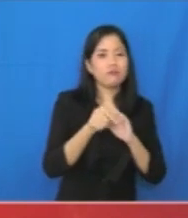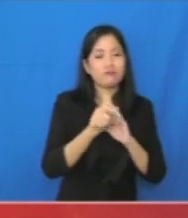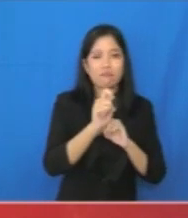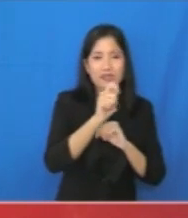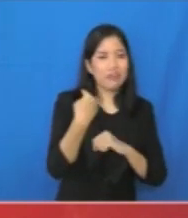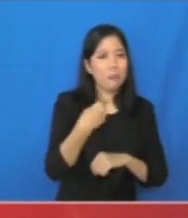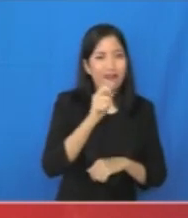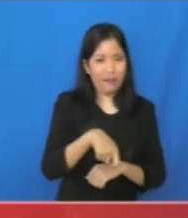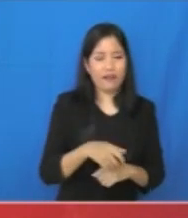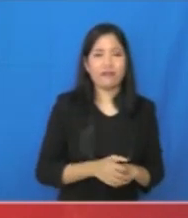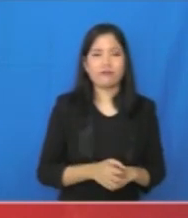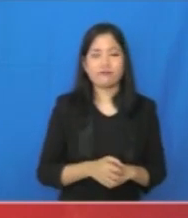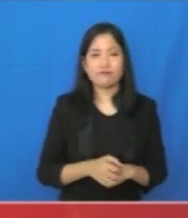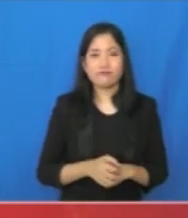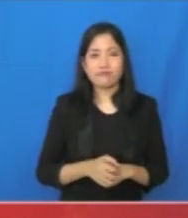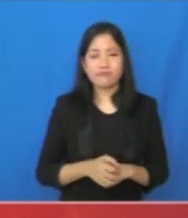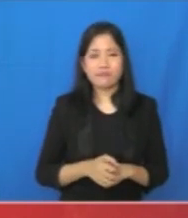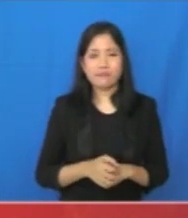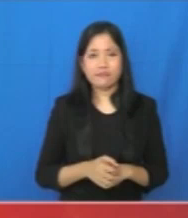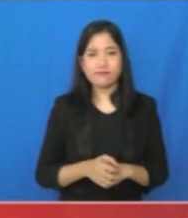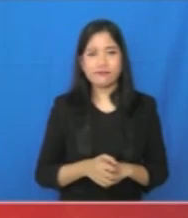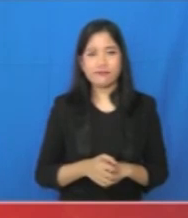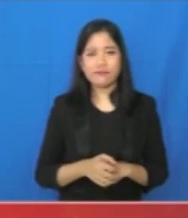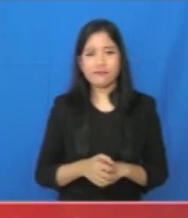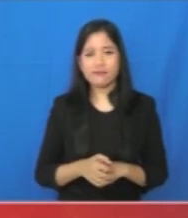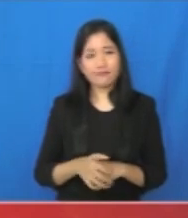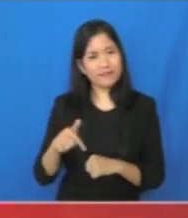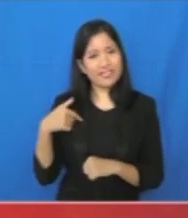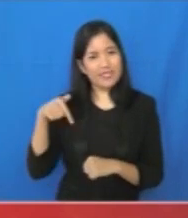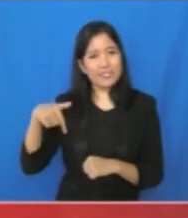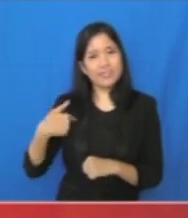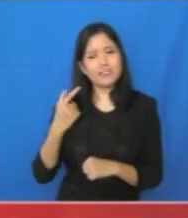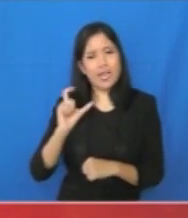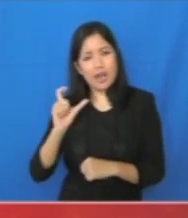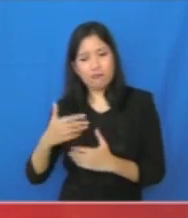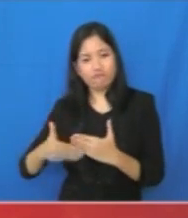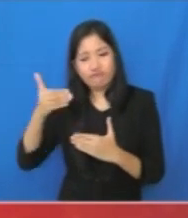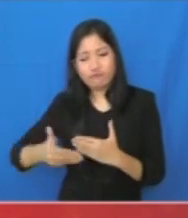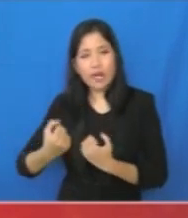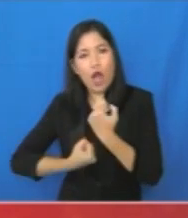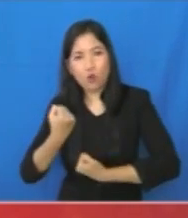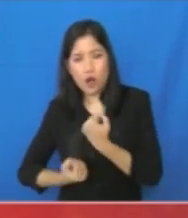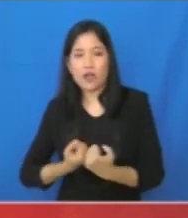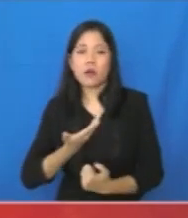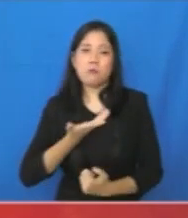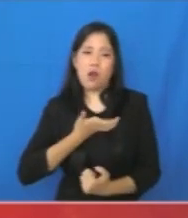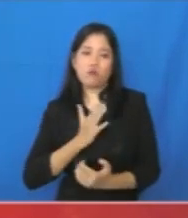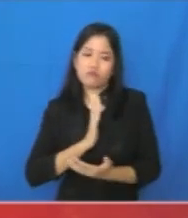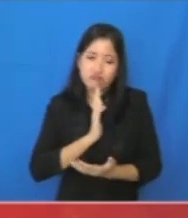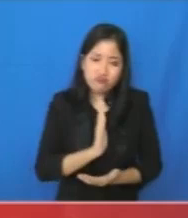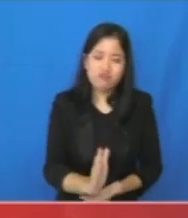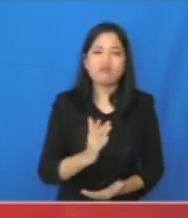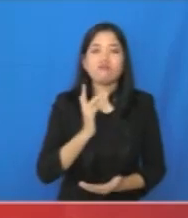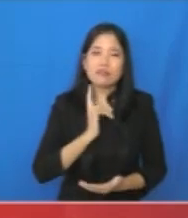inilah saudara-saudara sekalian langkah yang kita lakukan dan akan konsisten kita